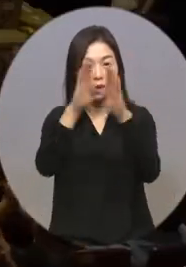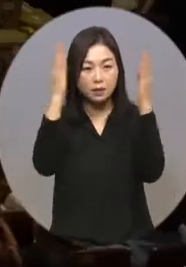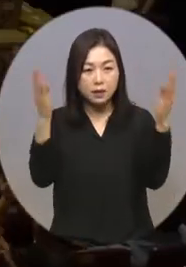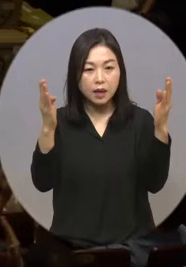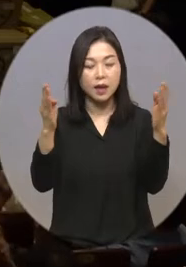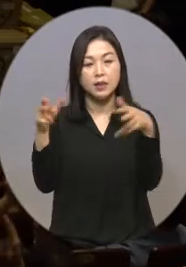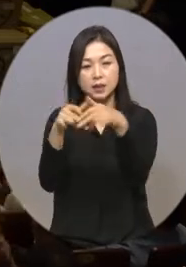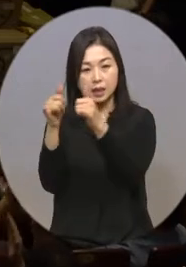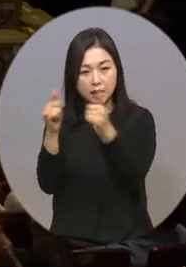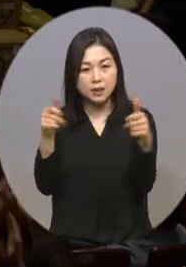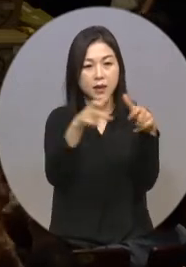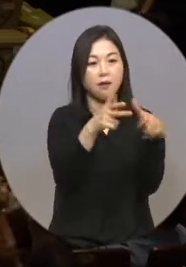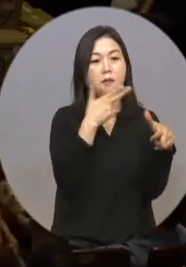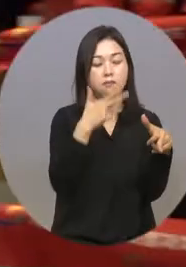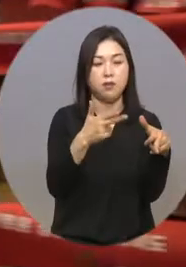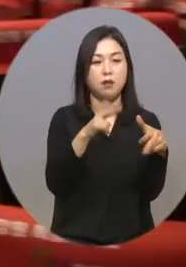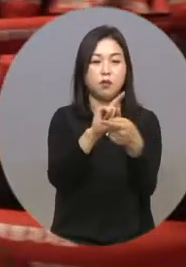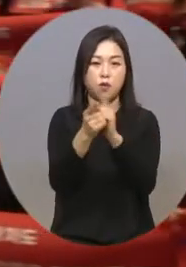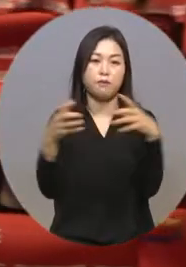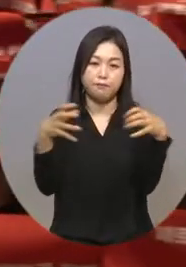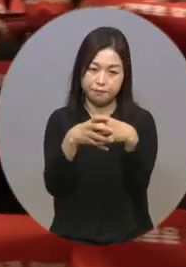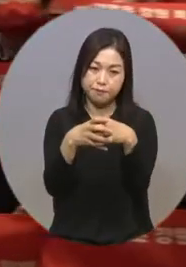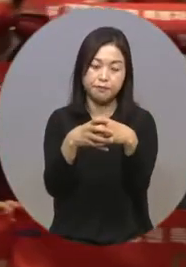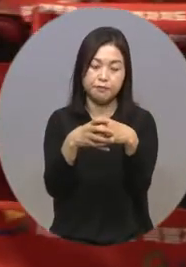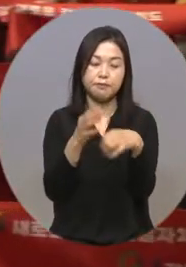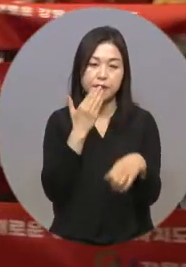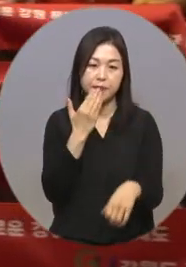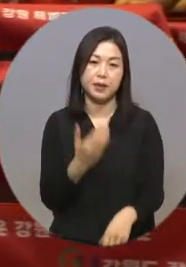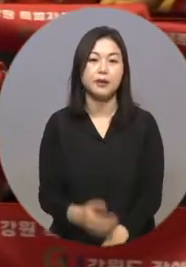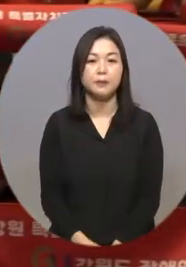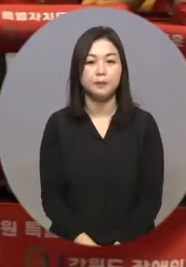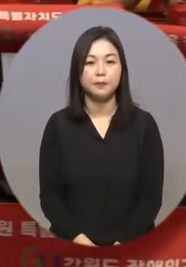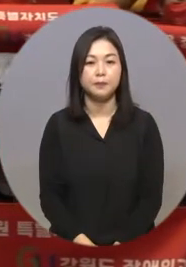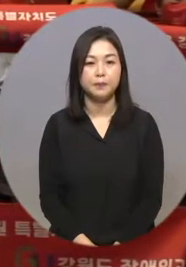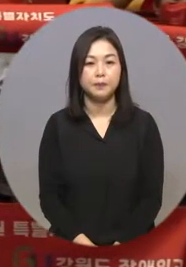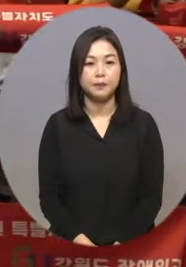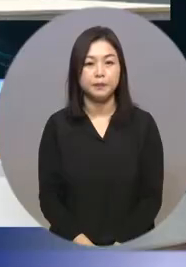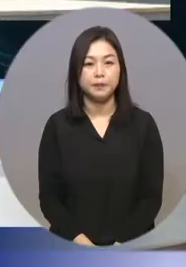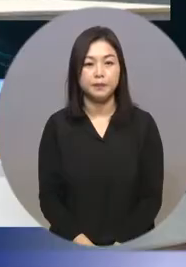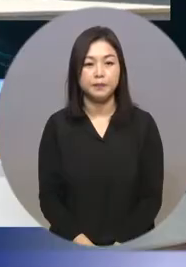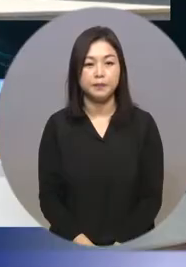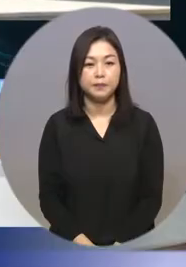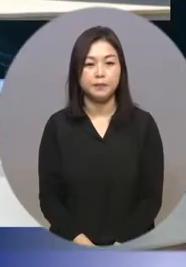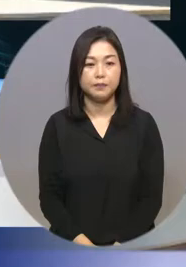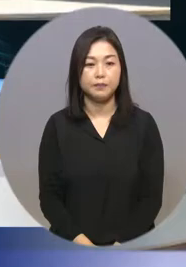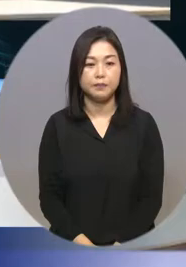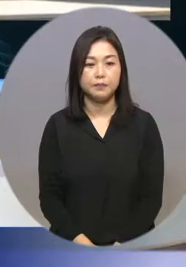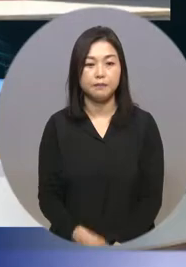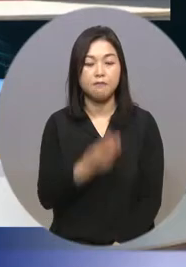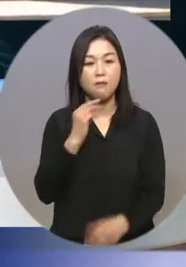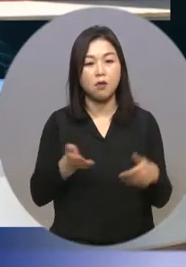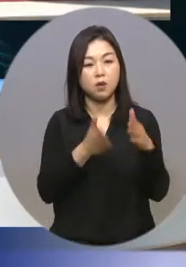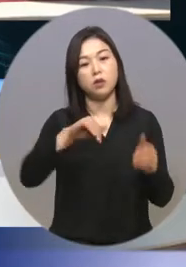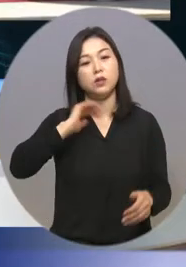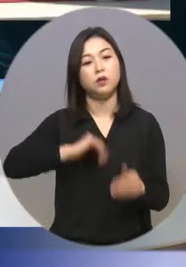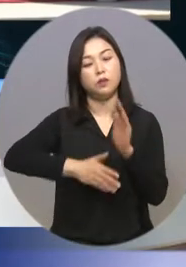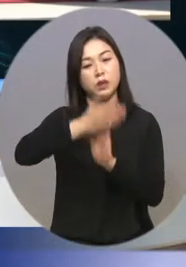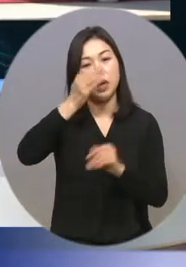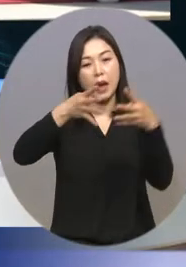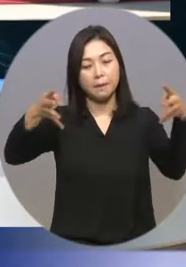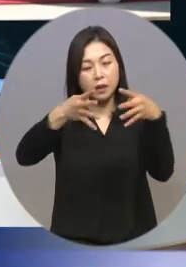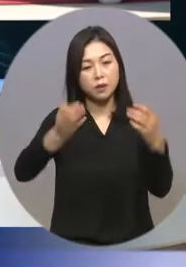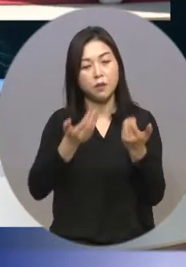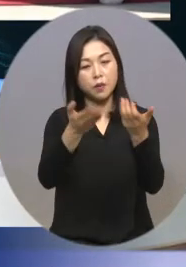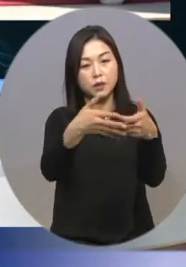비장애인의 화합의 장을 열었습니다 복지 tv 뉴스 전후 줍니다 경기도 의정부시 1 파트